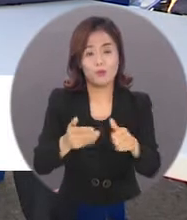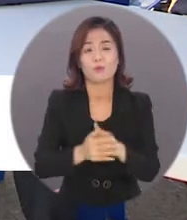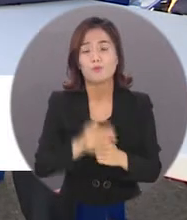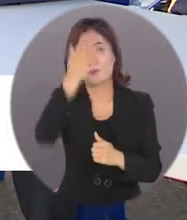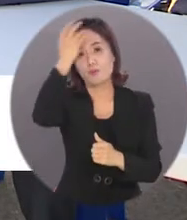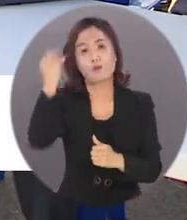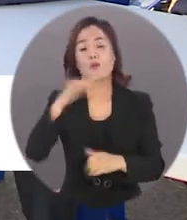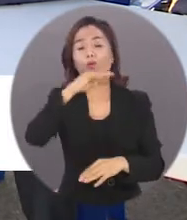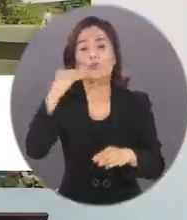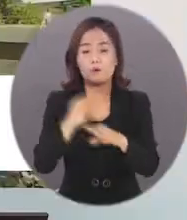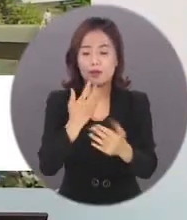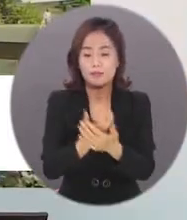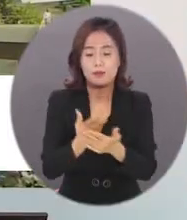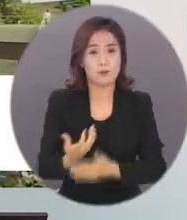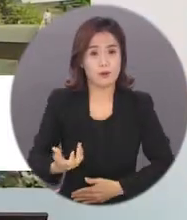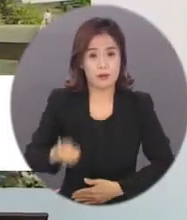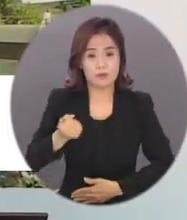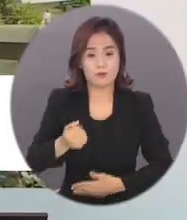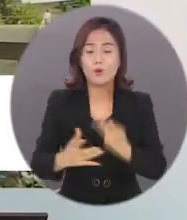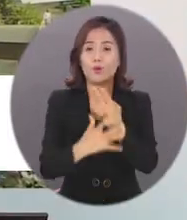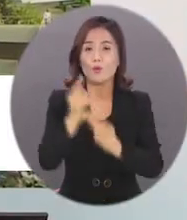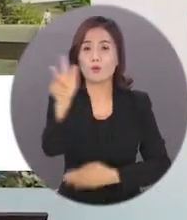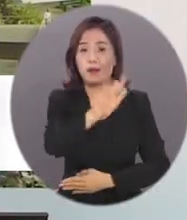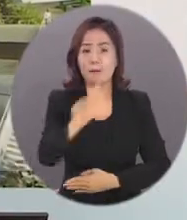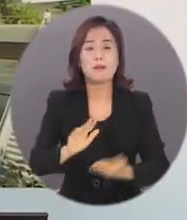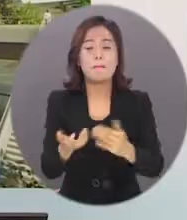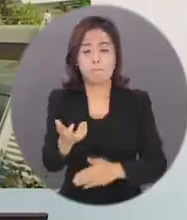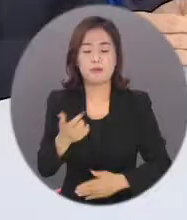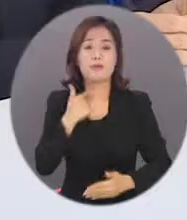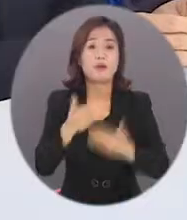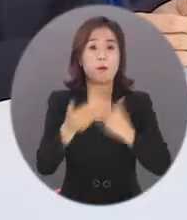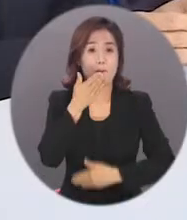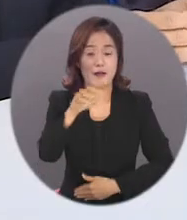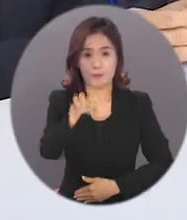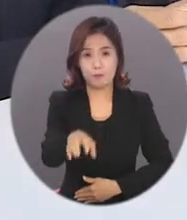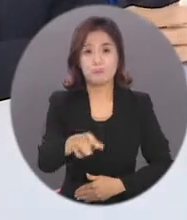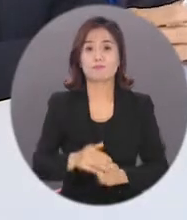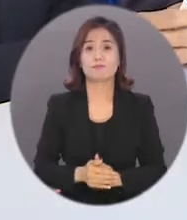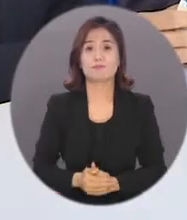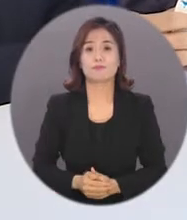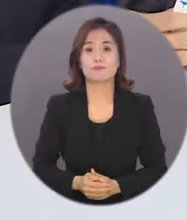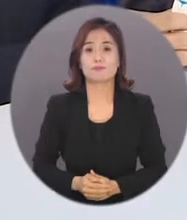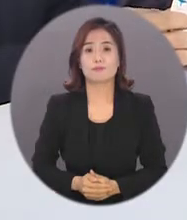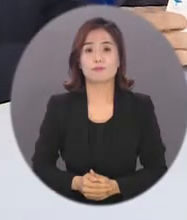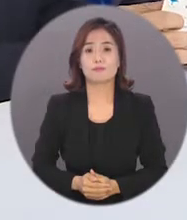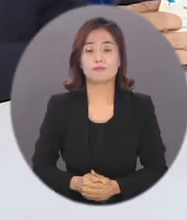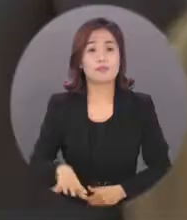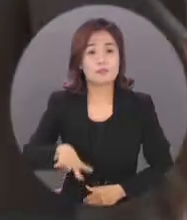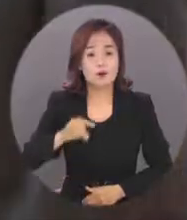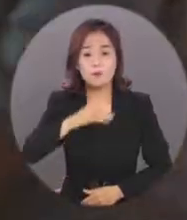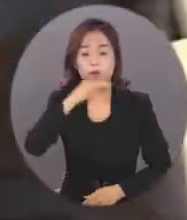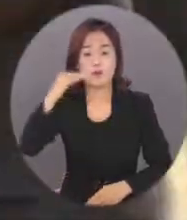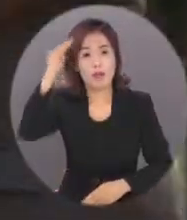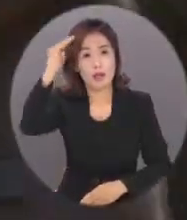최대 수준의 북한 자료를 소장해 통일 한반도를 미리 경험할 수 있는 곳으로 꾸려집니다. 사상 첫